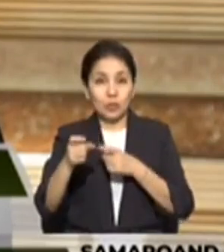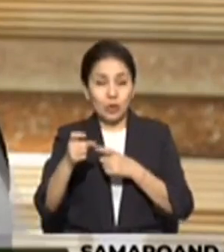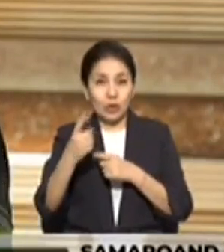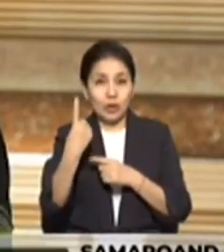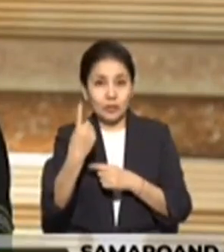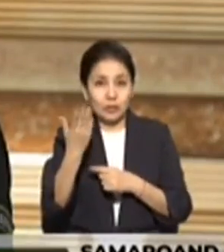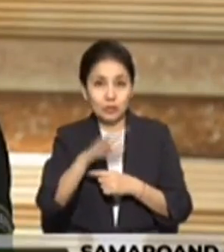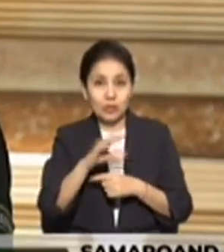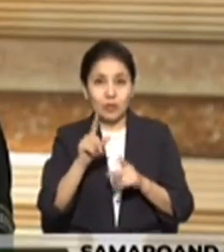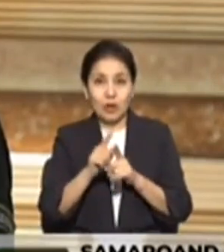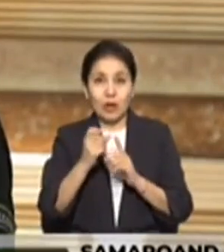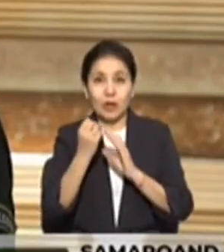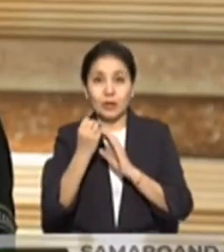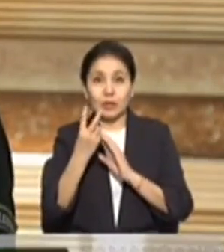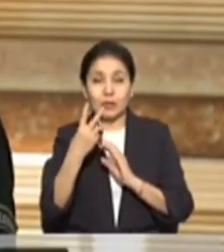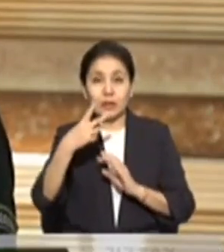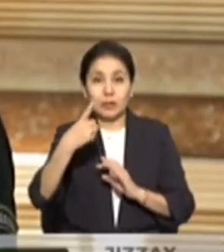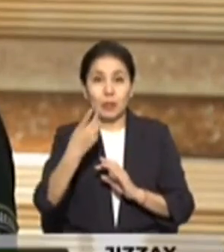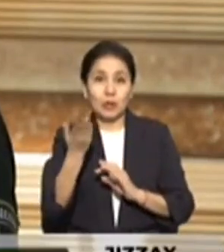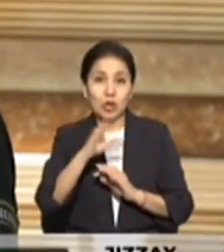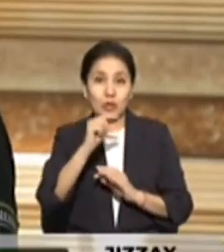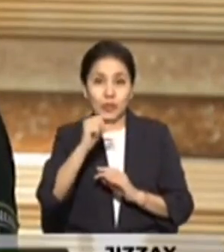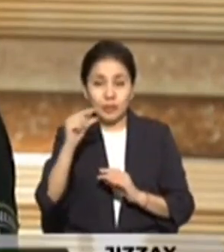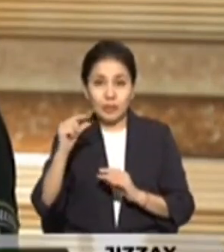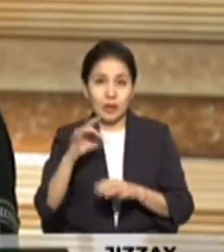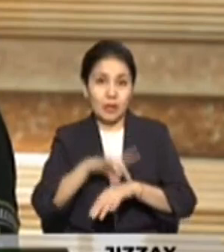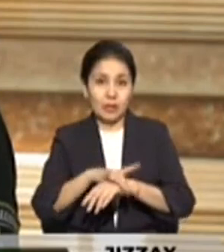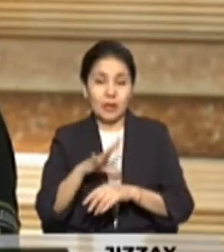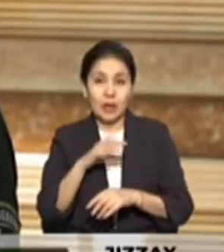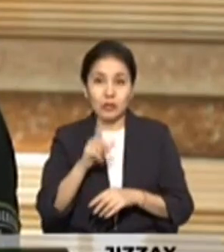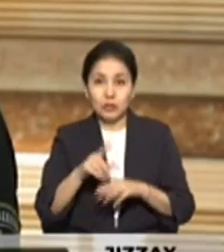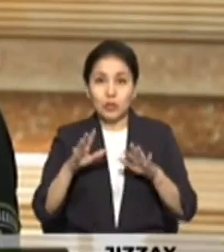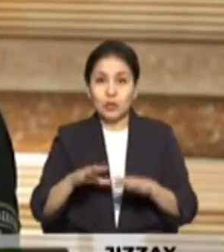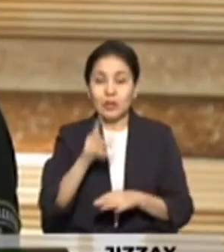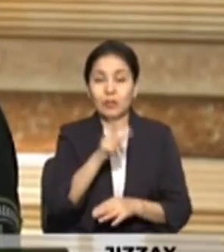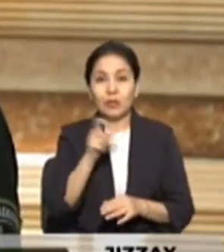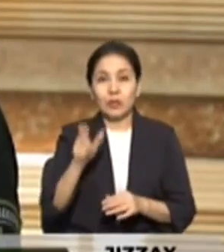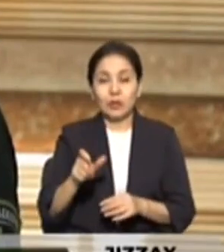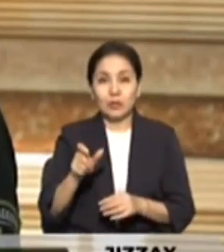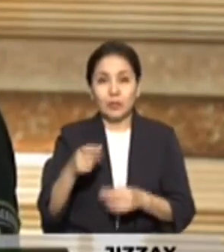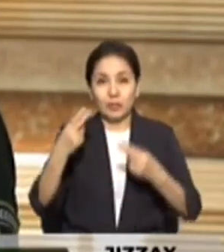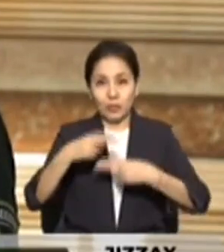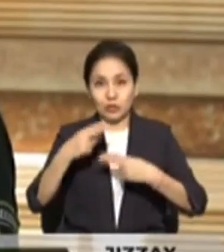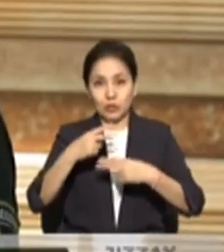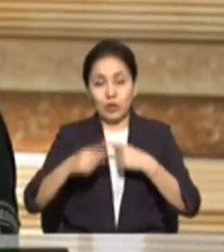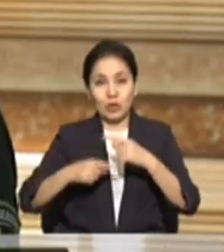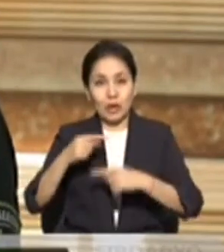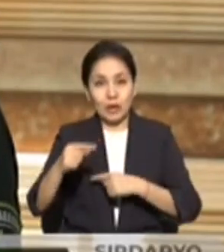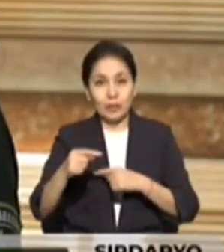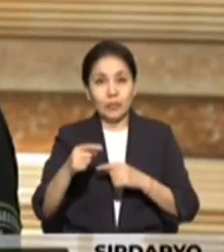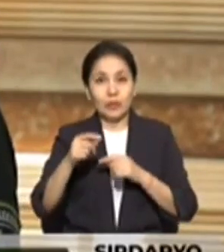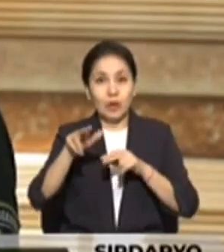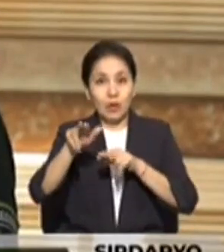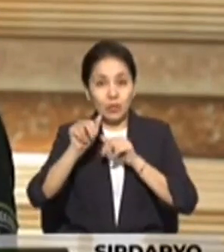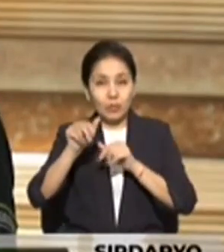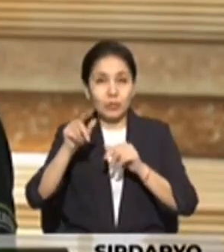hamda 21 dona 12 kalibrli ov qurolining o'qlari borligi aniqlandi. Shu o'rinda fuqarolarga bojxona chegaralari orqali ov